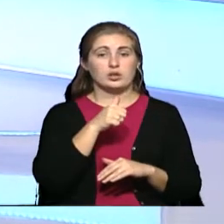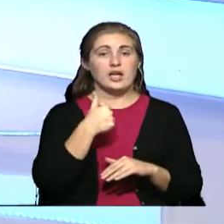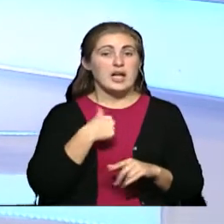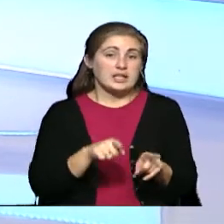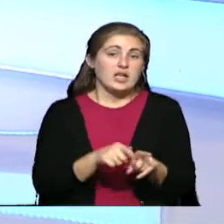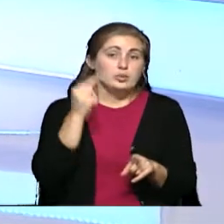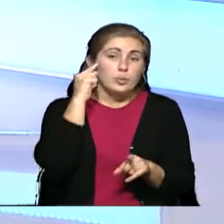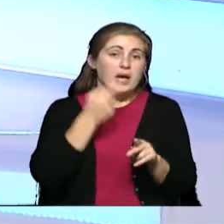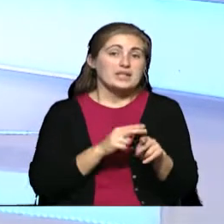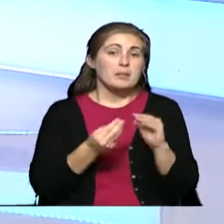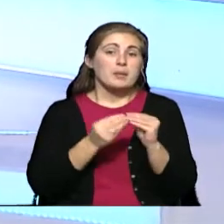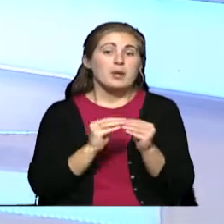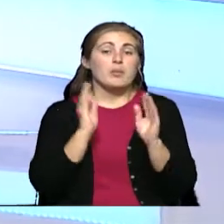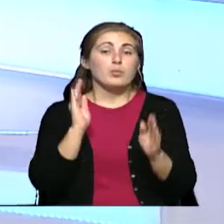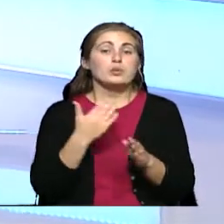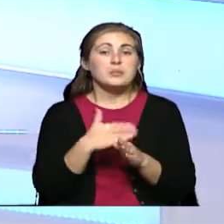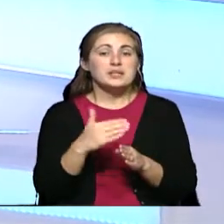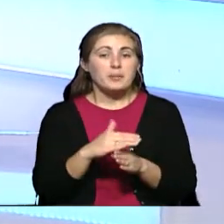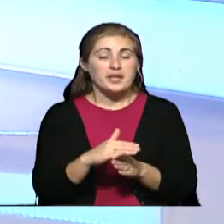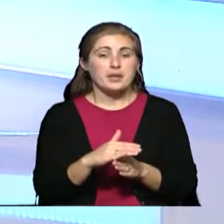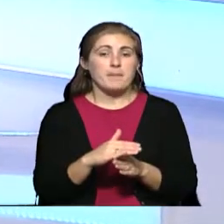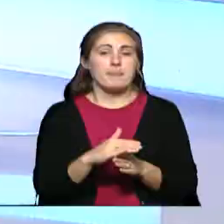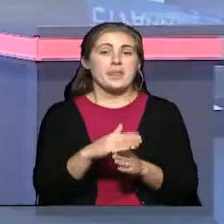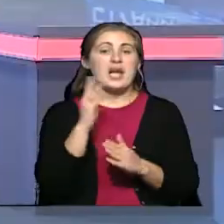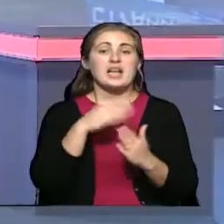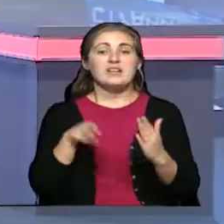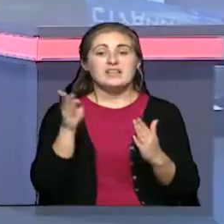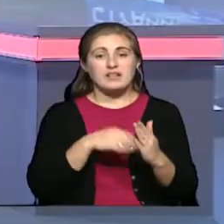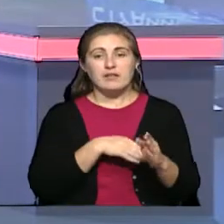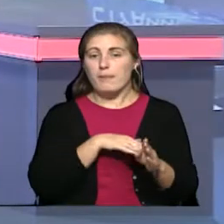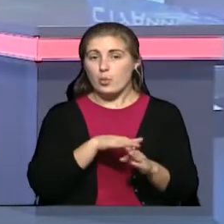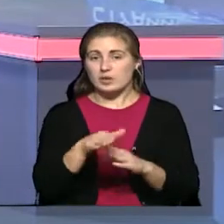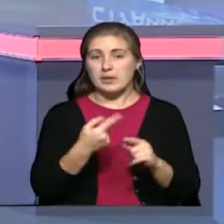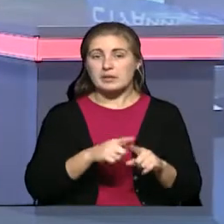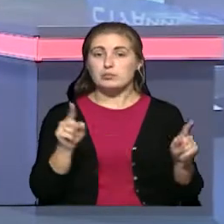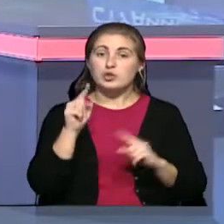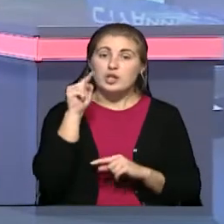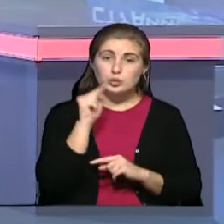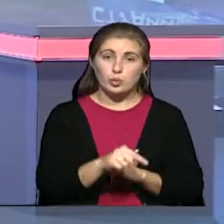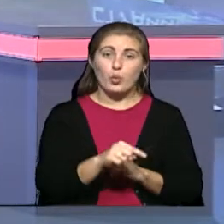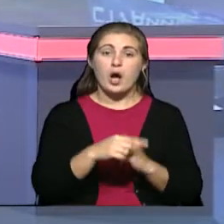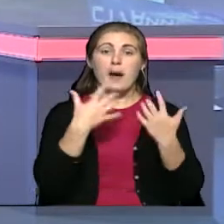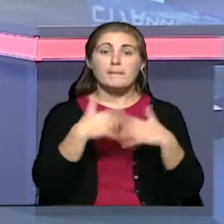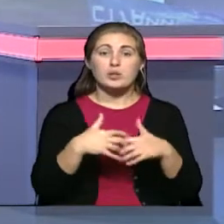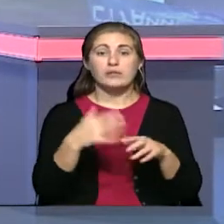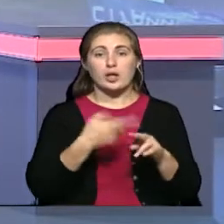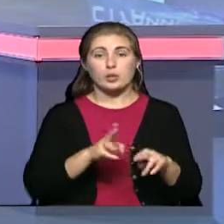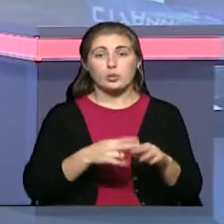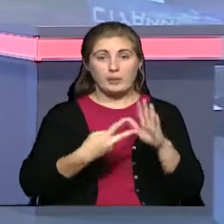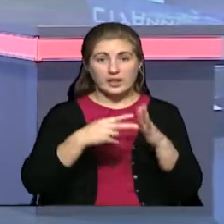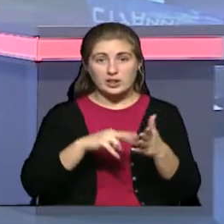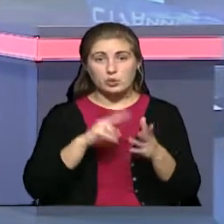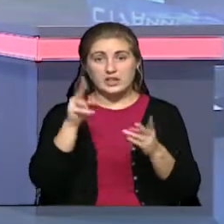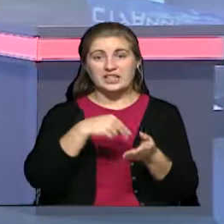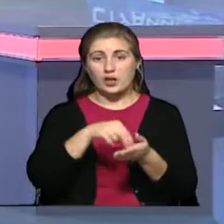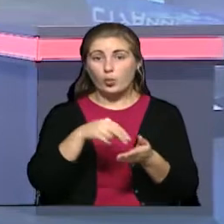так думаю, эта проблема будет постепенно ликвидирована полностью. Потому что то оборудование, которое планируется к